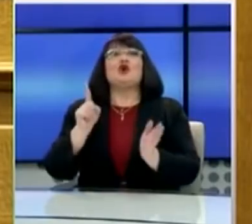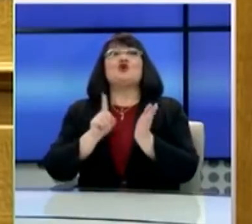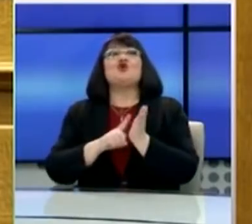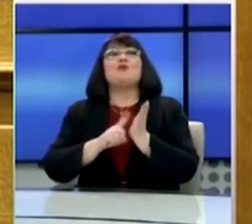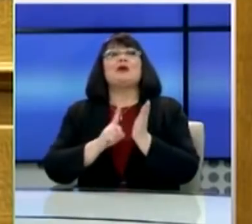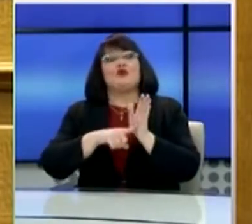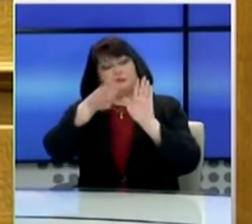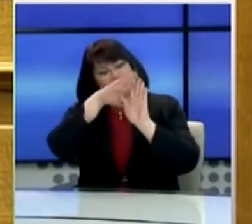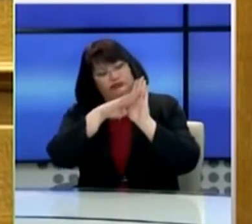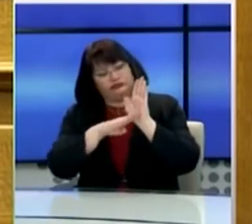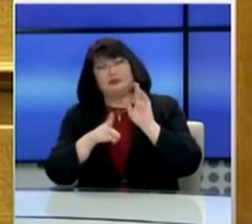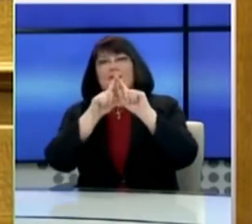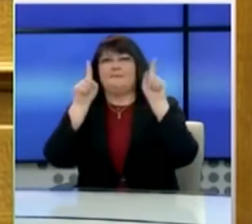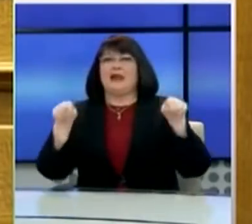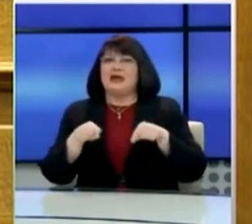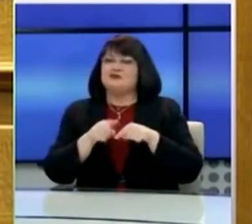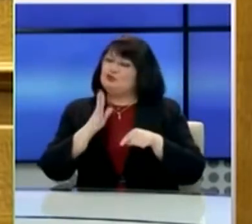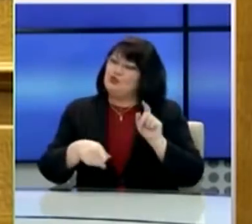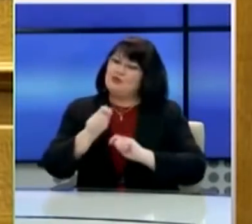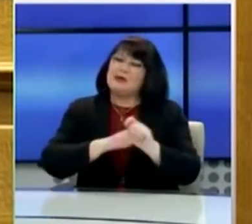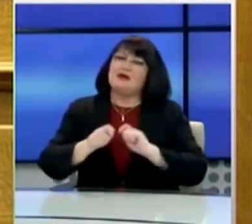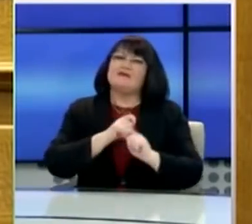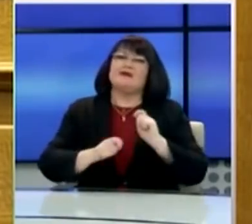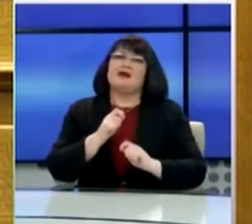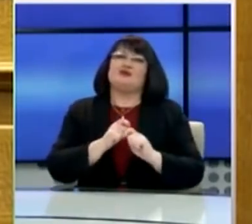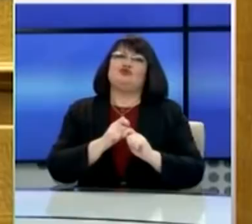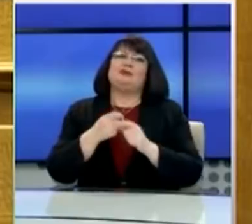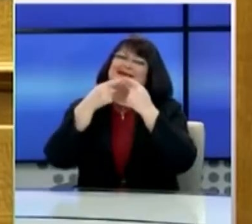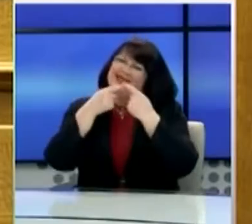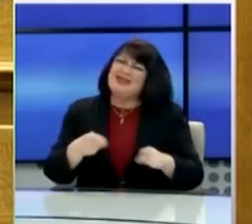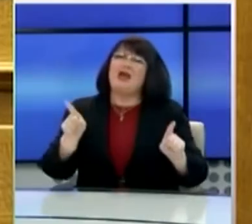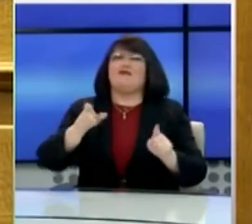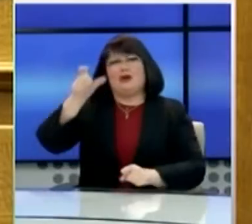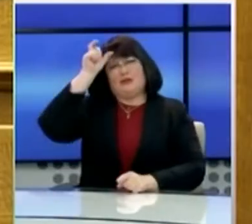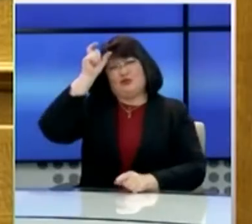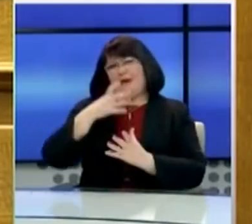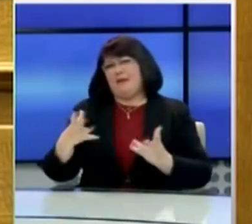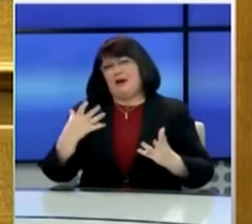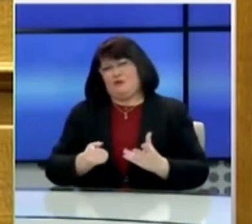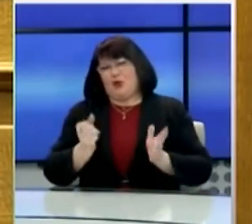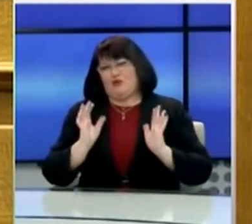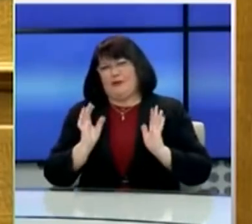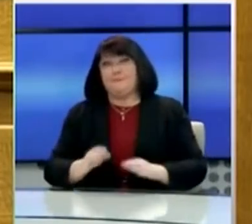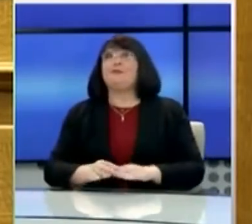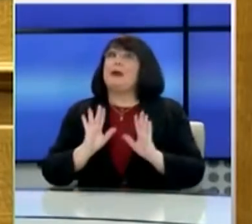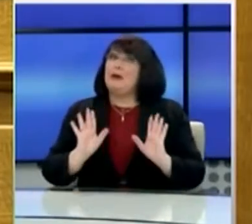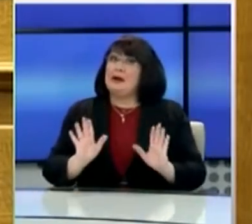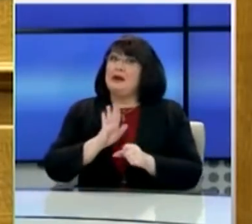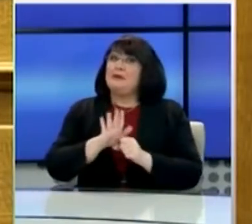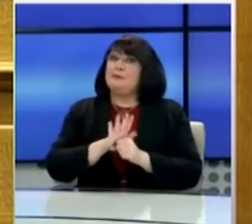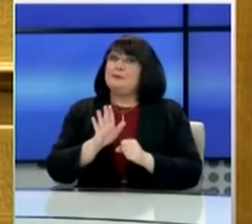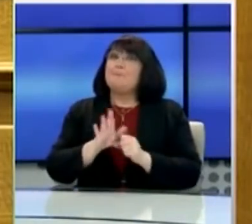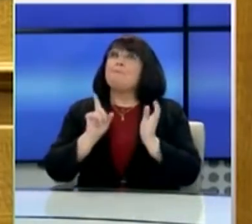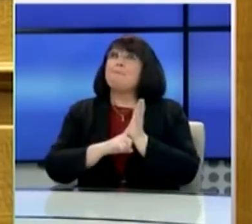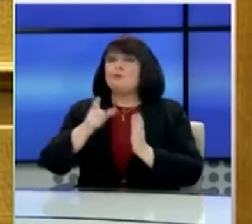νομικό πλέγμα μπορούμε να ρυθμίσουμε και τη μεγάλη μας διαφορά με την Τουρκία. Αρκεί η